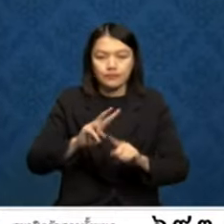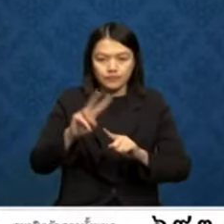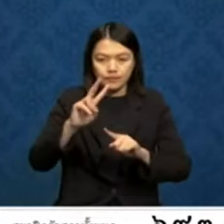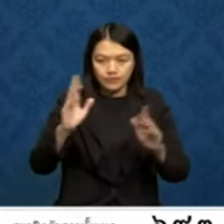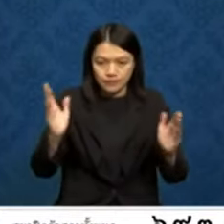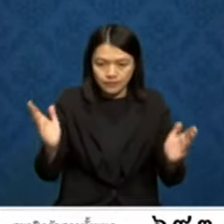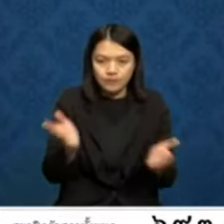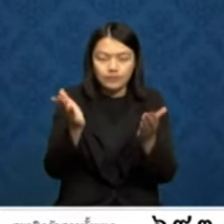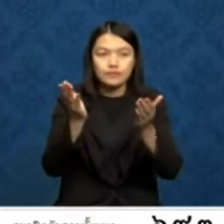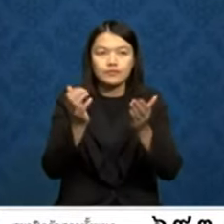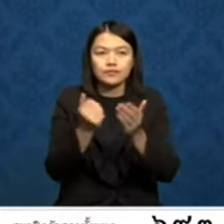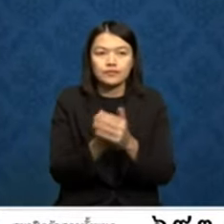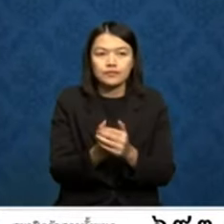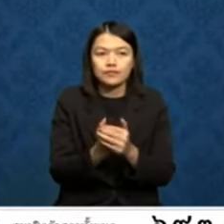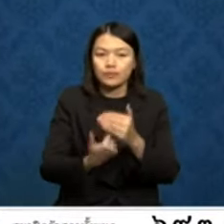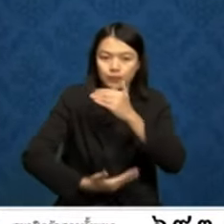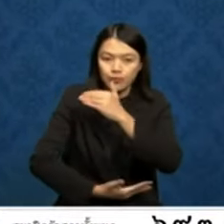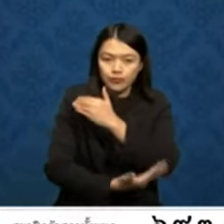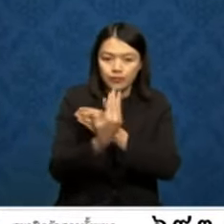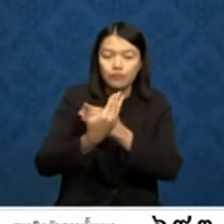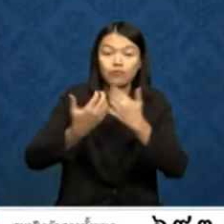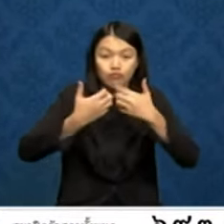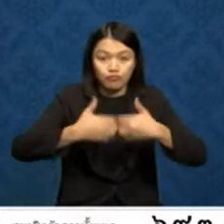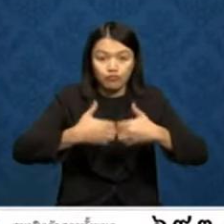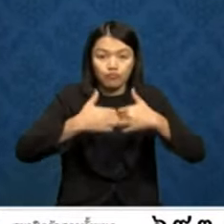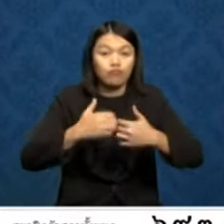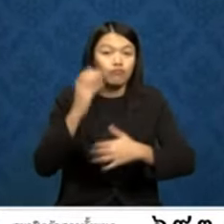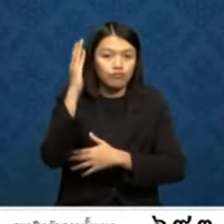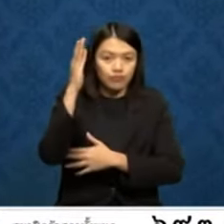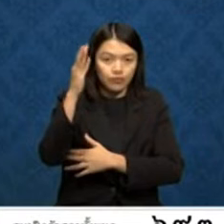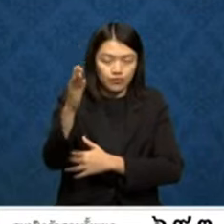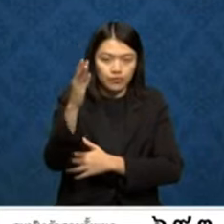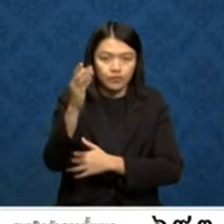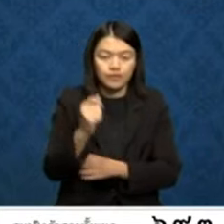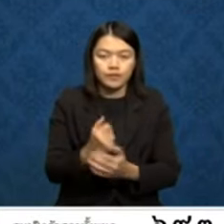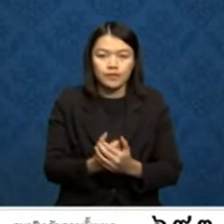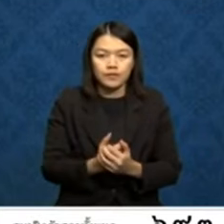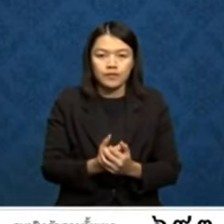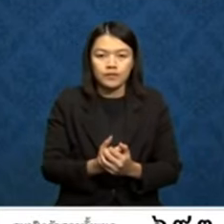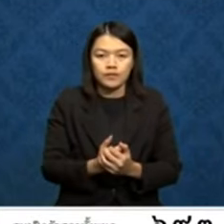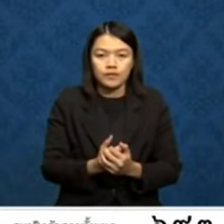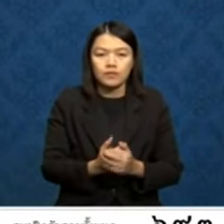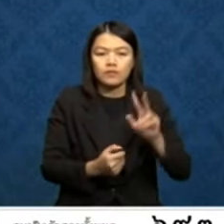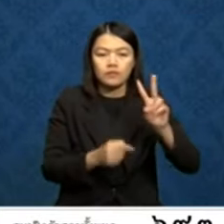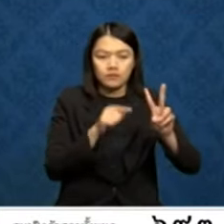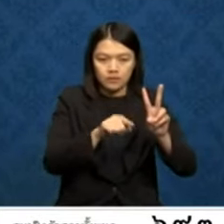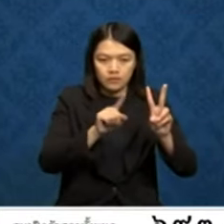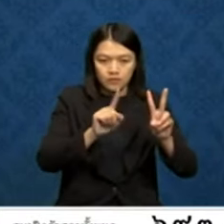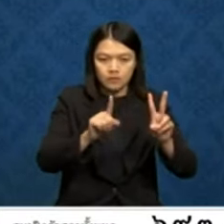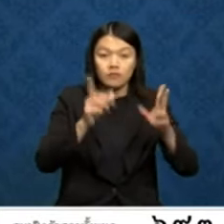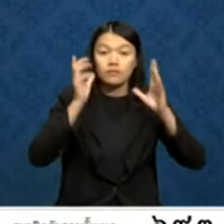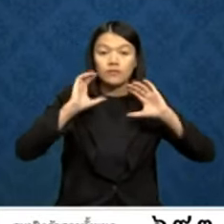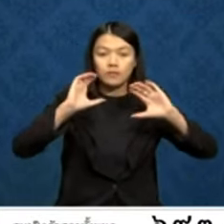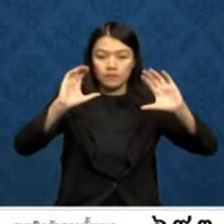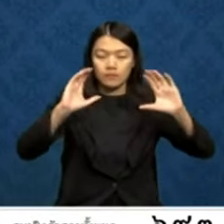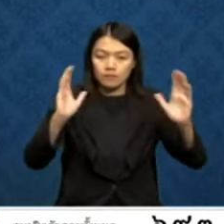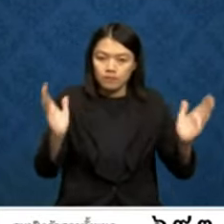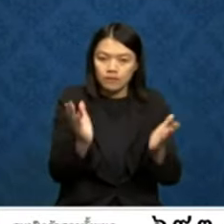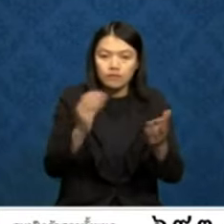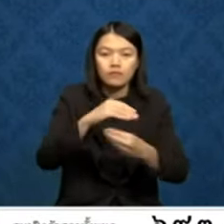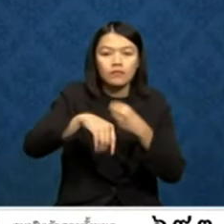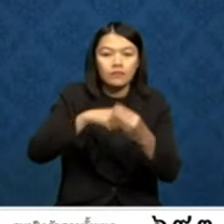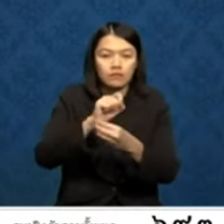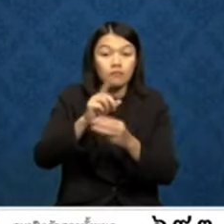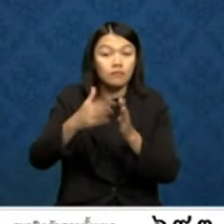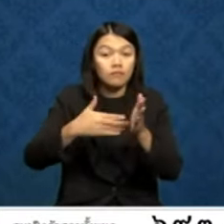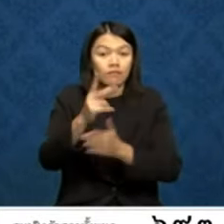ริมโอกาสในอุตสาหกรรมแห่งอนาคตโดย 2.1 รัฐบาลจะส่งเสริมเศรษฐกิจสี